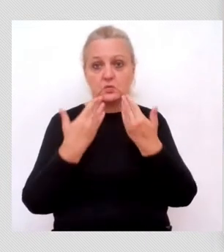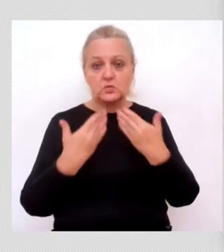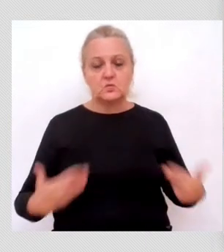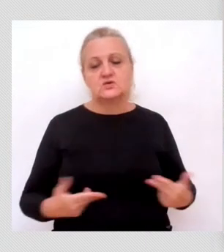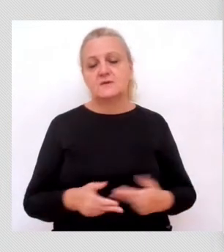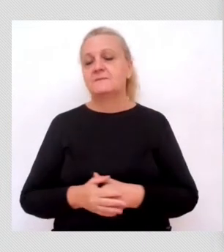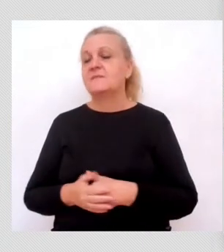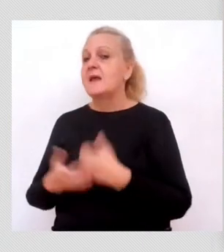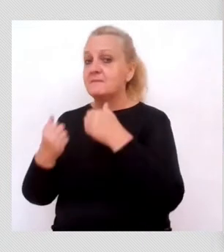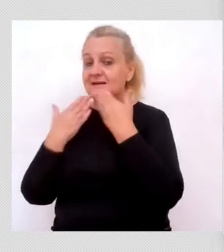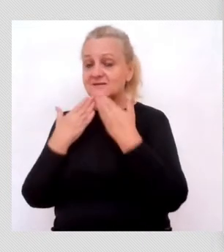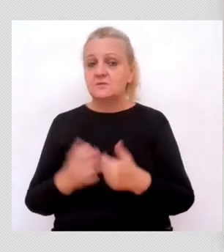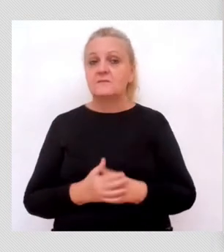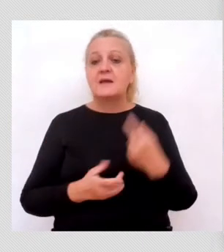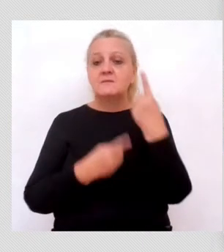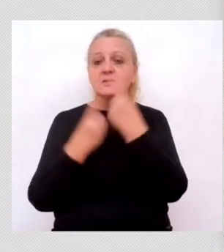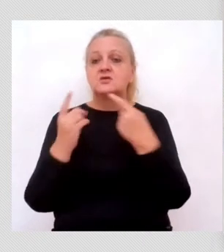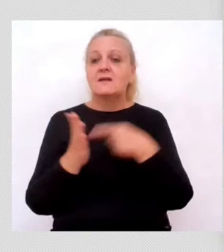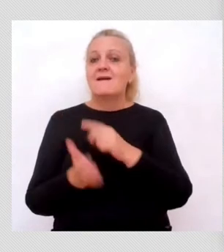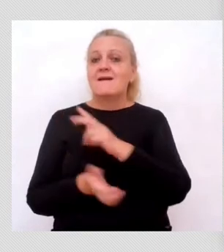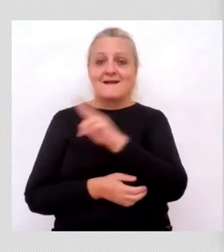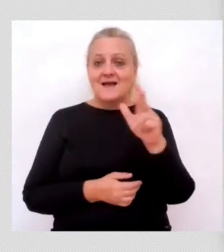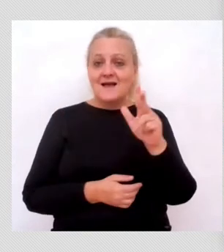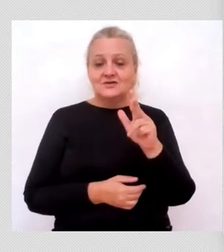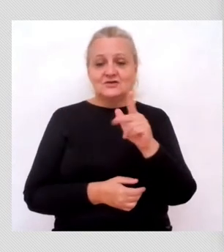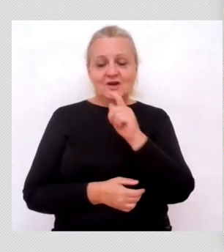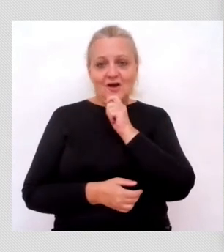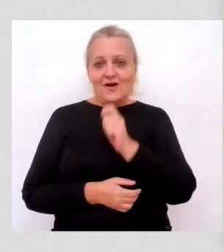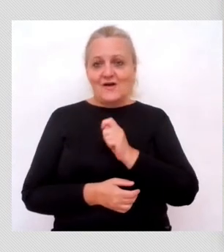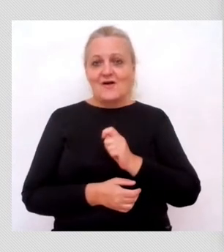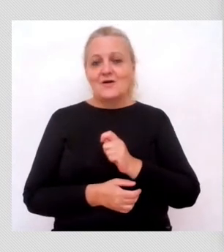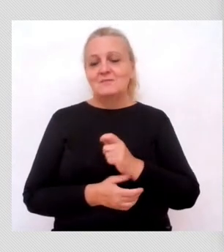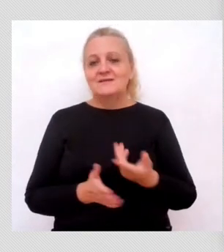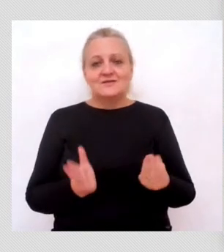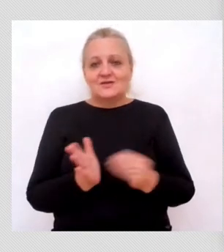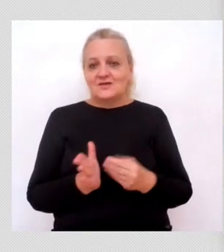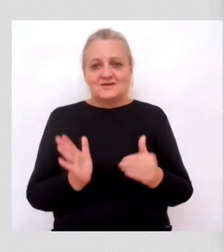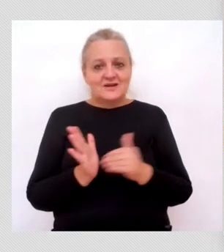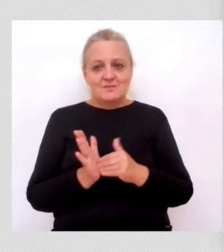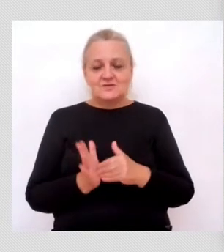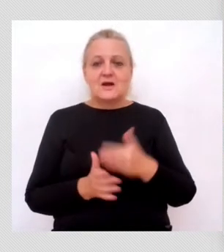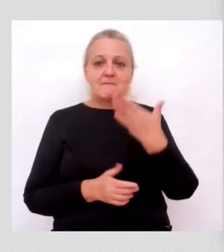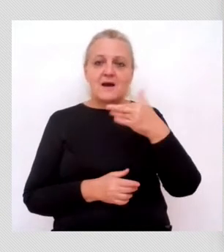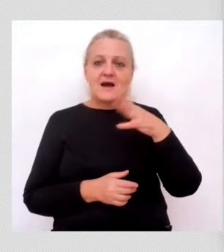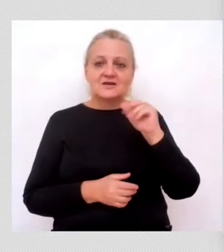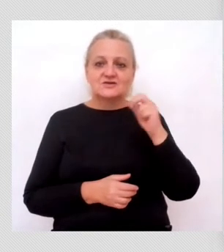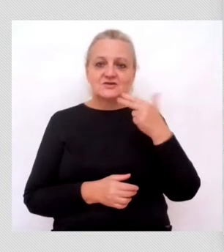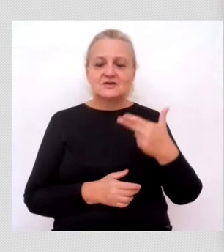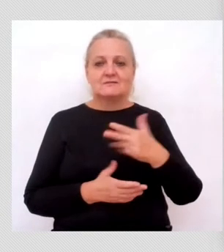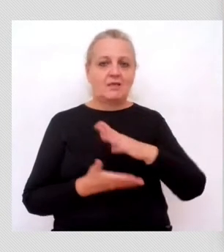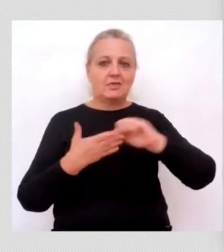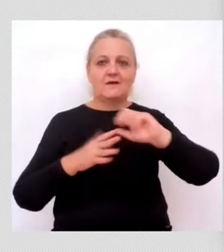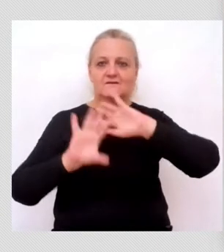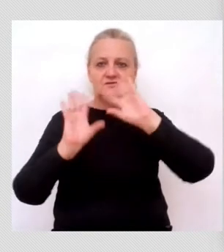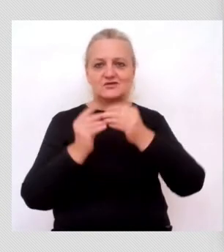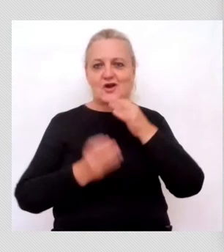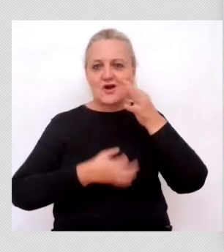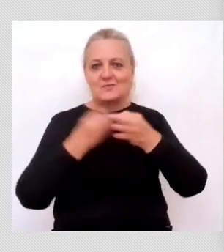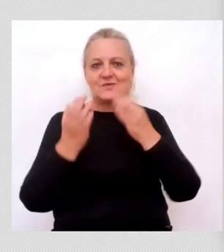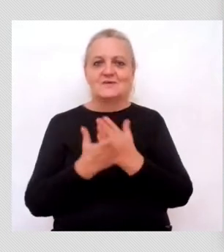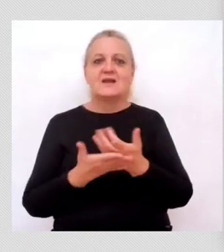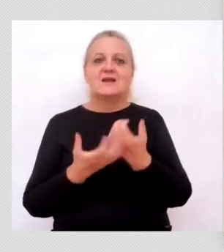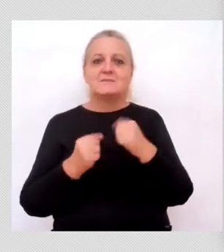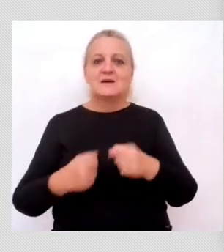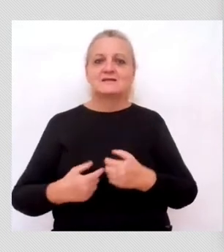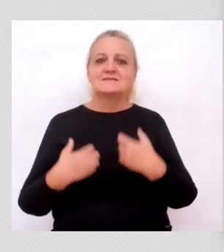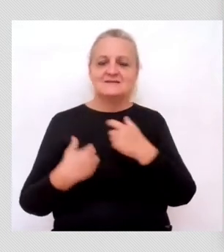Bardzo dziękuję. Myślę, że tutaj każdy komentarz jest zbędny, bo Marcin zawarł wszystko. Bardzo